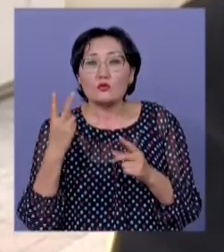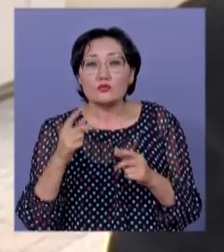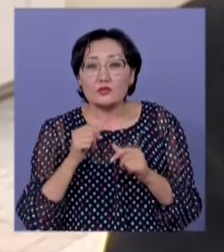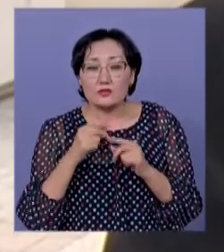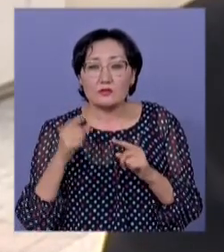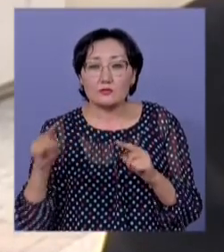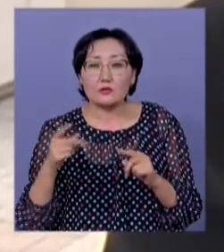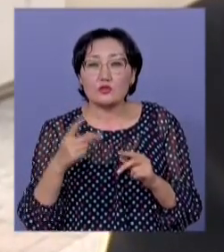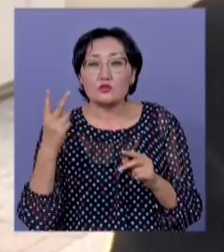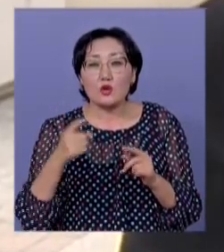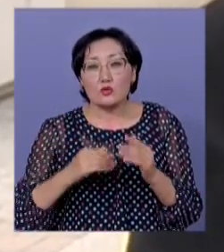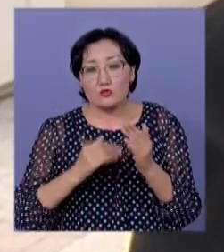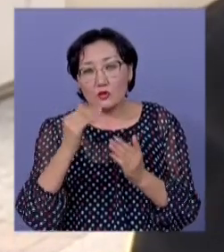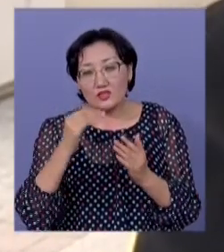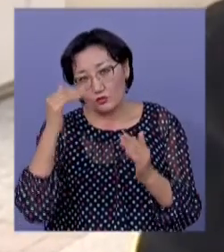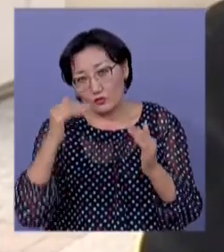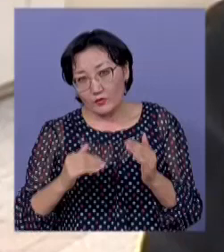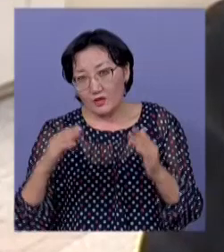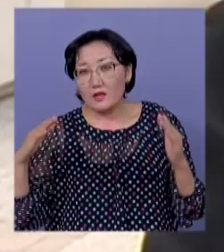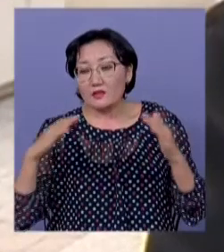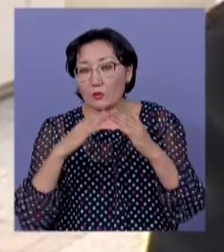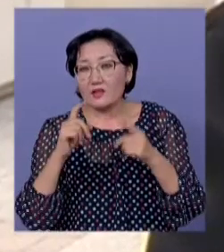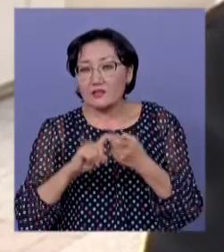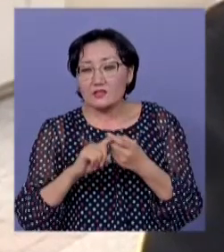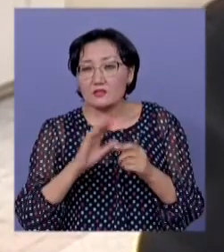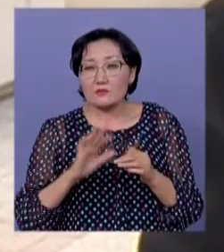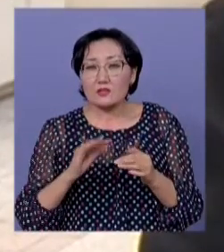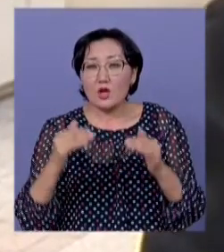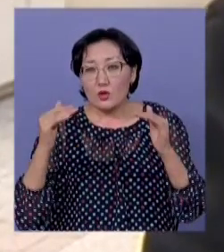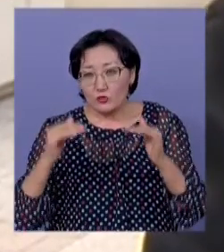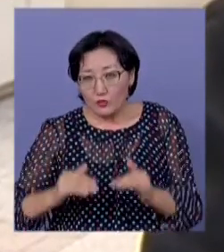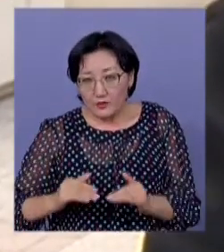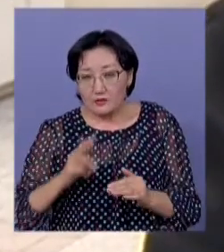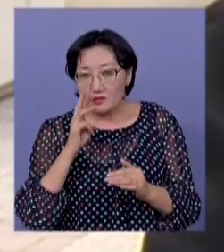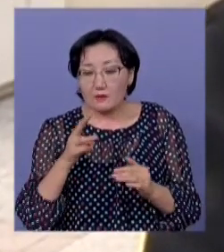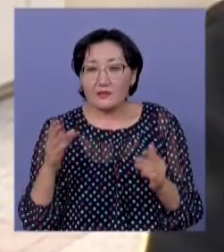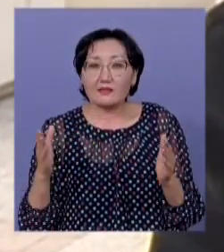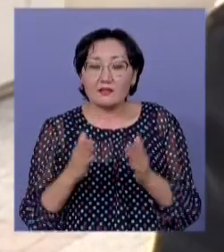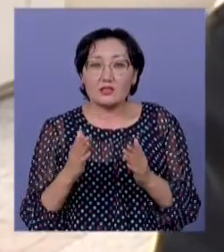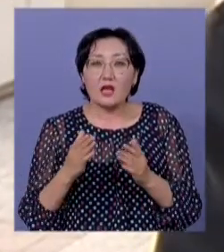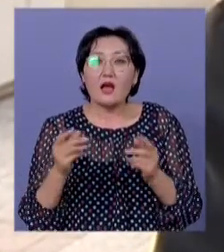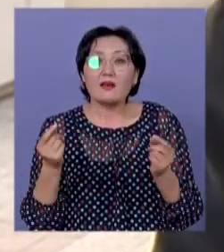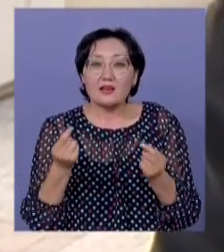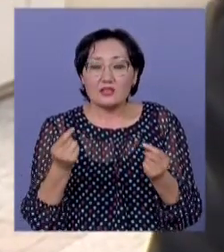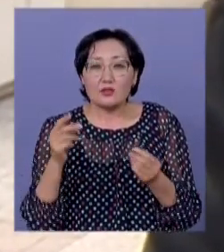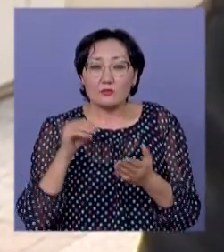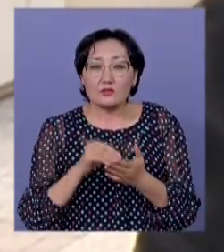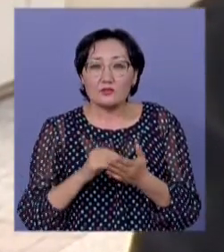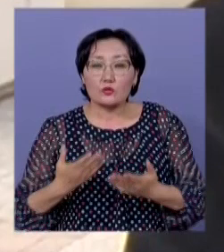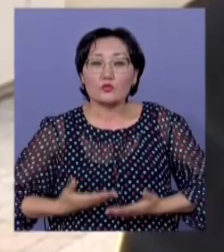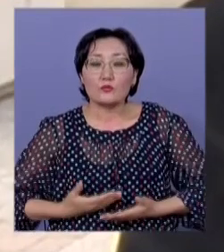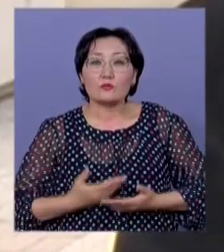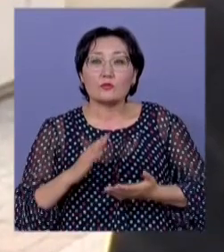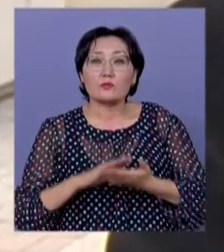мен төменге бөлінеді. Бұл тек тауға қатысты дүние емес. Төмен жақта аз айлық, арзандау баға, өмір сүру сапасының төмендігі байқалады.